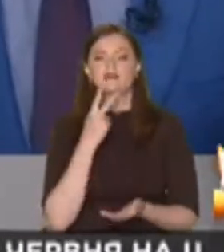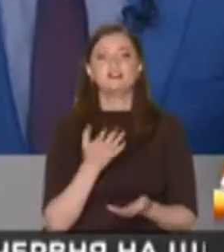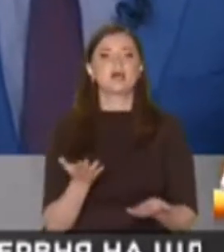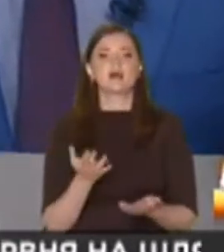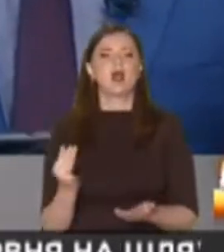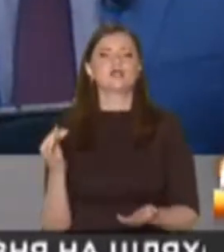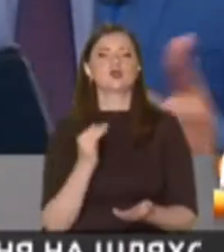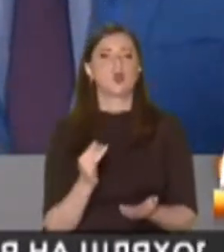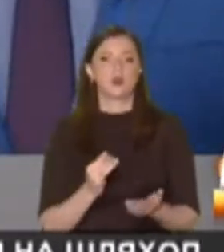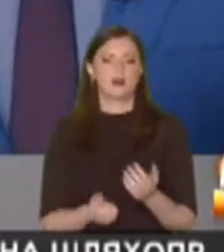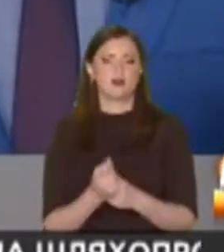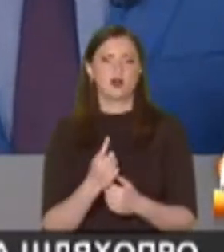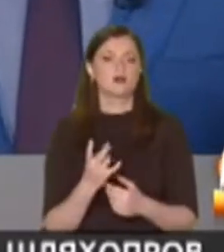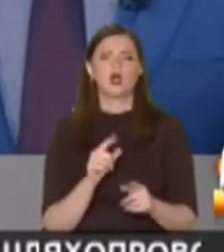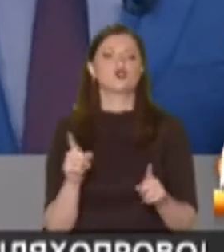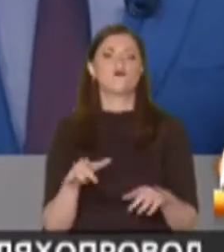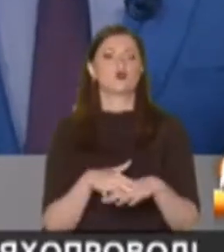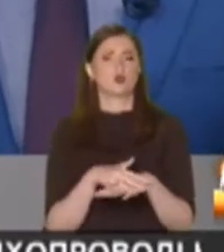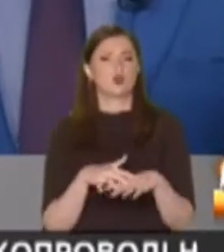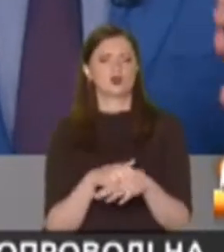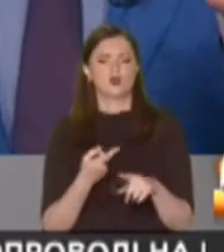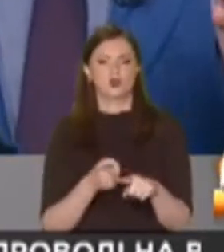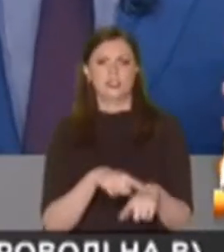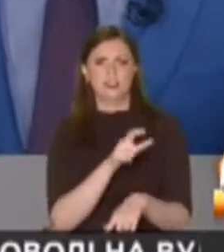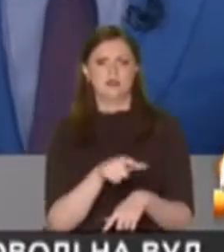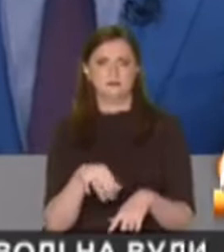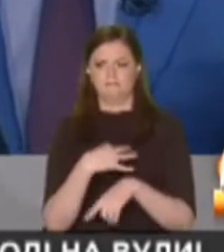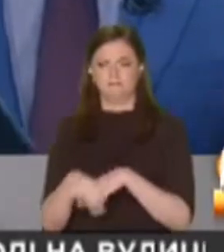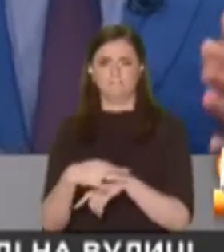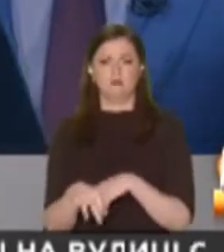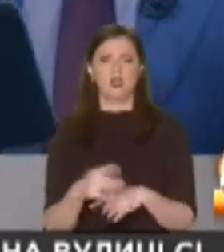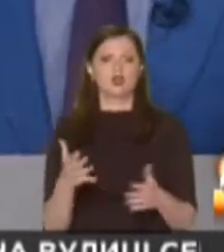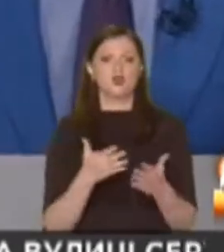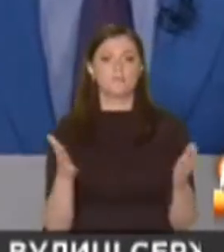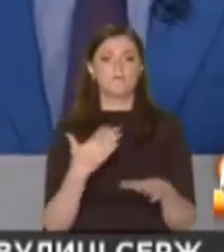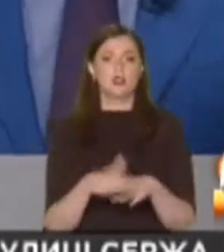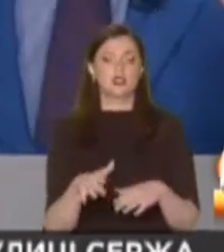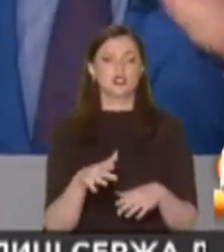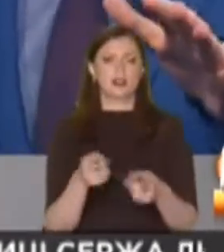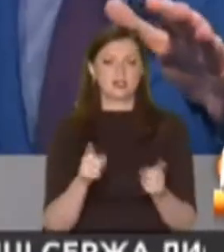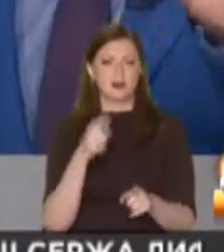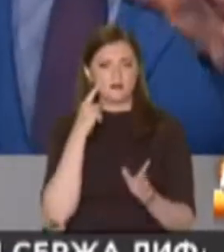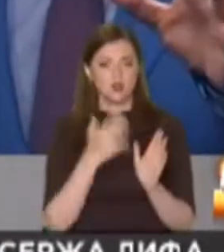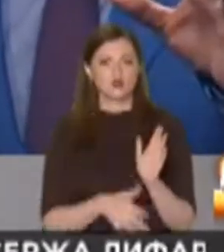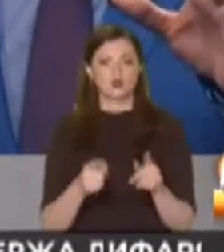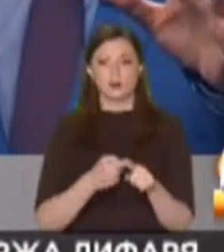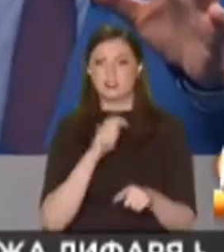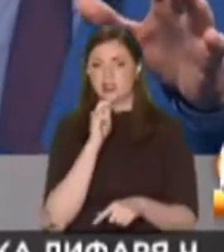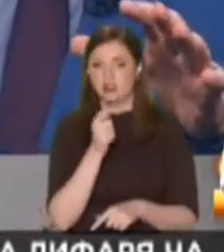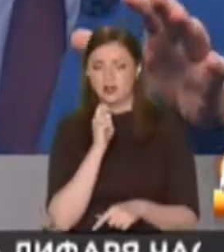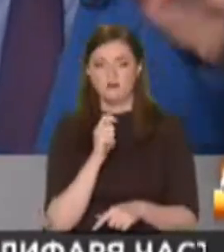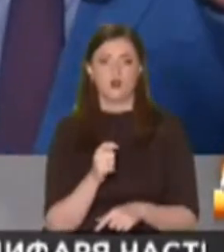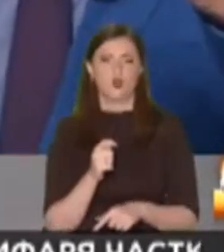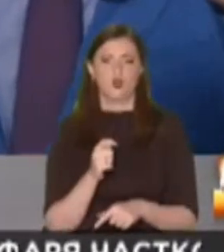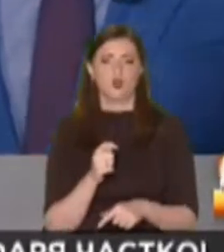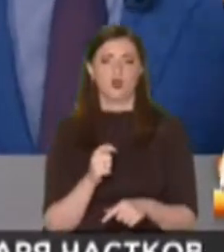тоді виникає. От на що ж тоді вони розраховують ці кати? Якщо більшість насправді розуміє, що це інтерв'ю в даному випадку